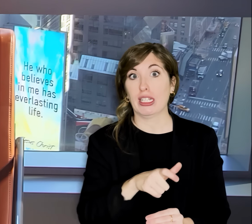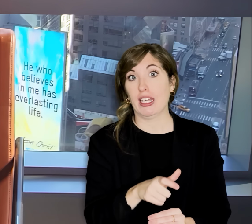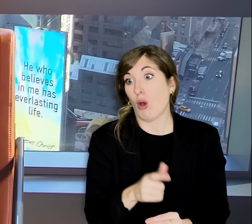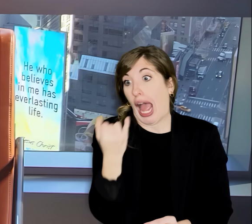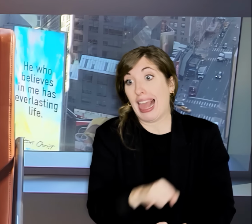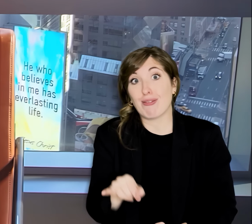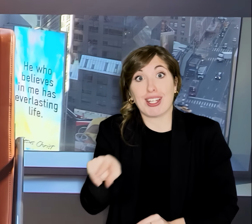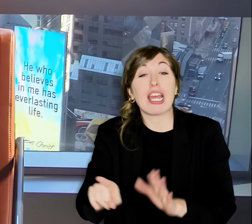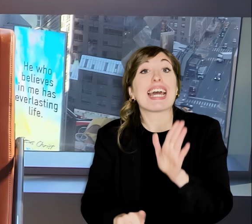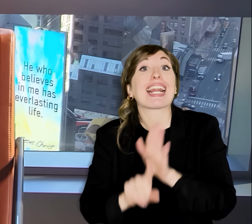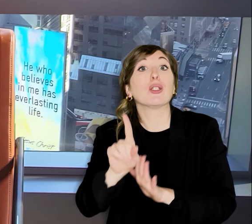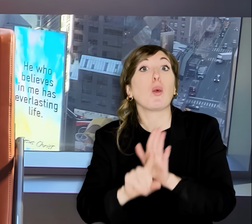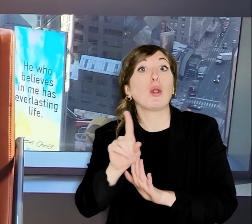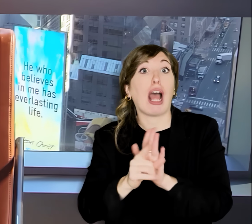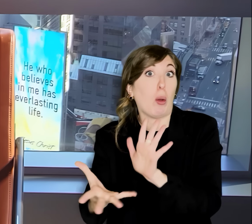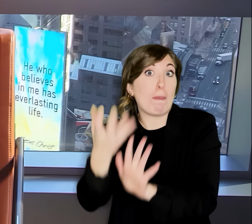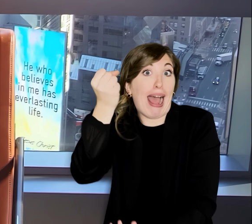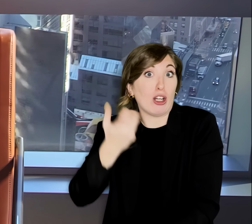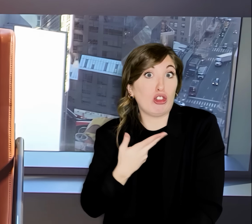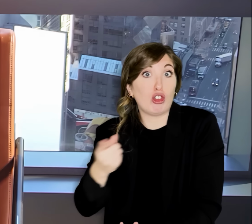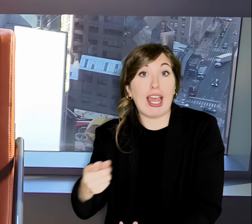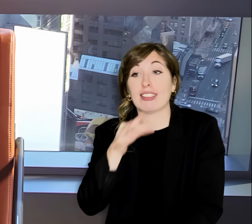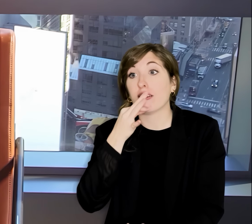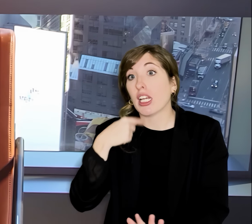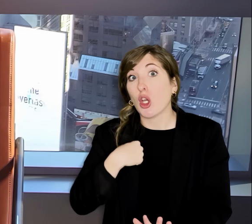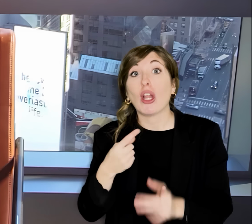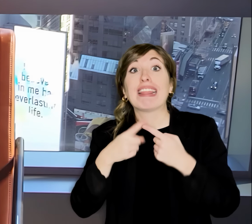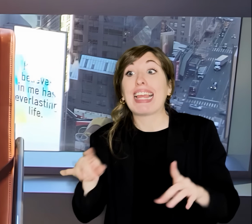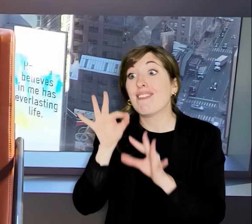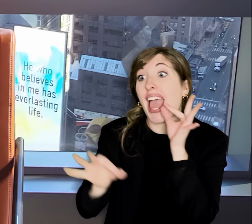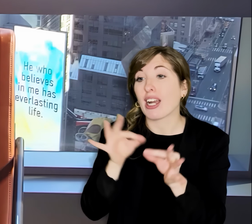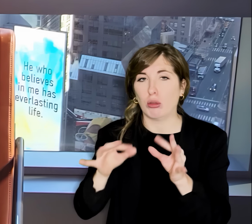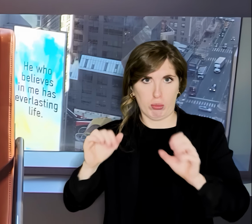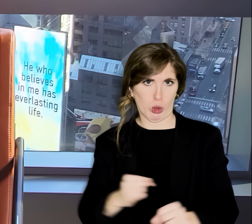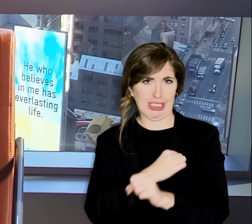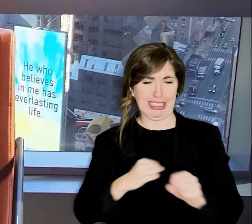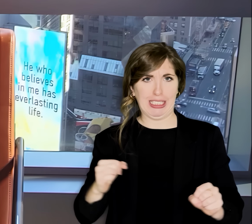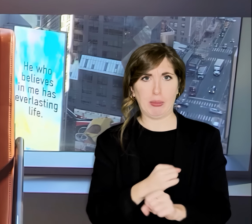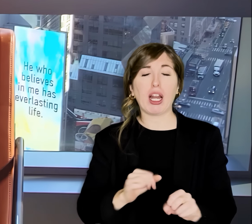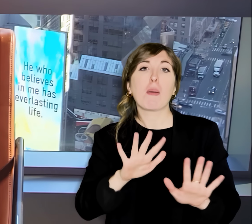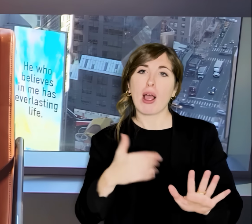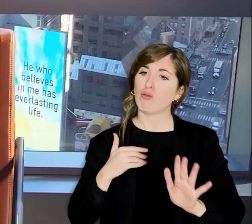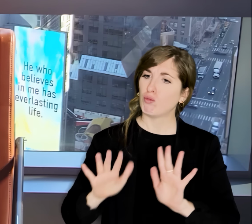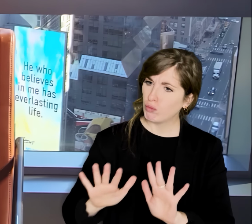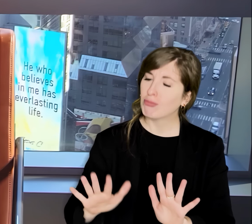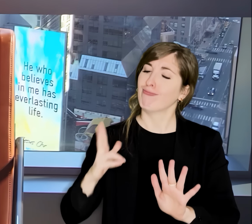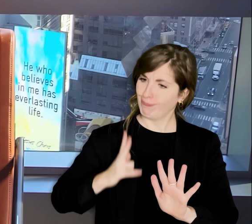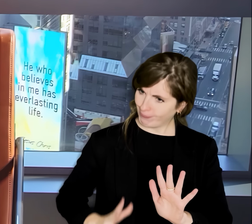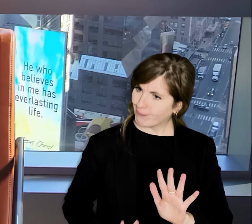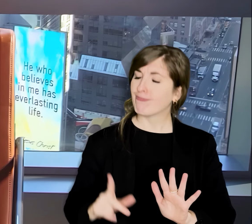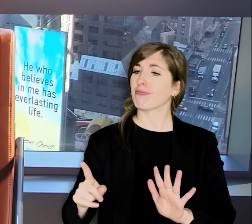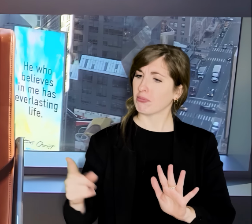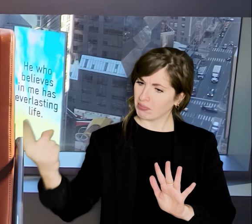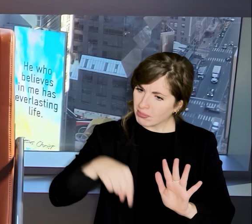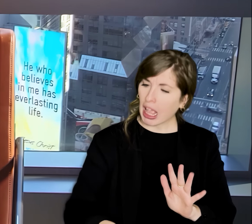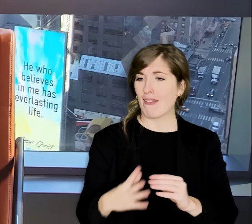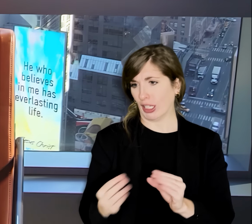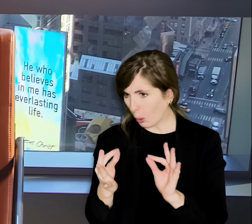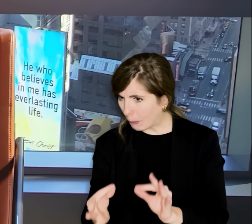cose perché poi alla fine l'istologico loro ce l'hanno e non puoi raccontare una cosa per un'altra quello no però in qualche modo